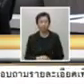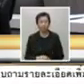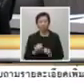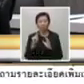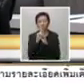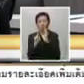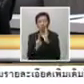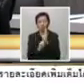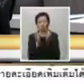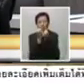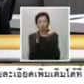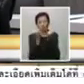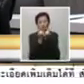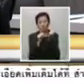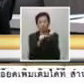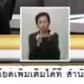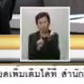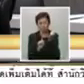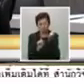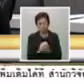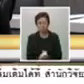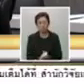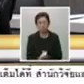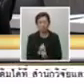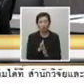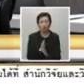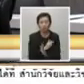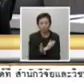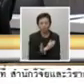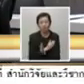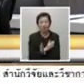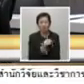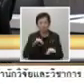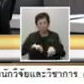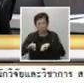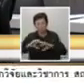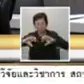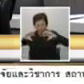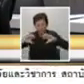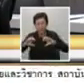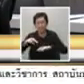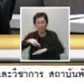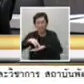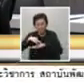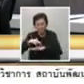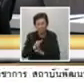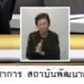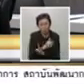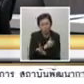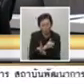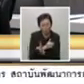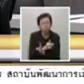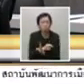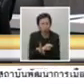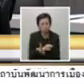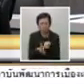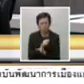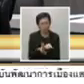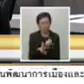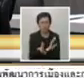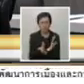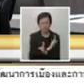ายรัฐธรรมนูญก็คือว่าเป็นเรื่องที่เกิดก่อนการบริหารราชการแผ่นดินก็ดีก็เป็นเรื่องที่ชอบครับเพราะฉะนั้น